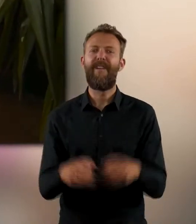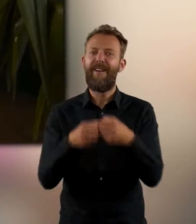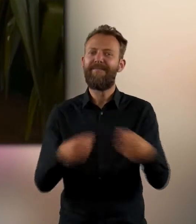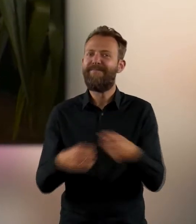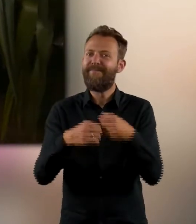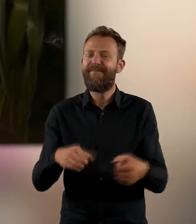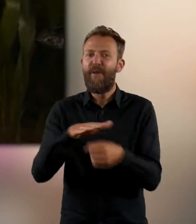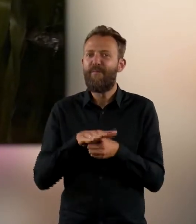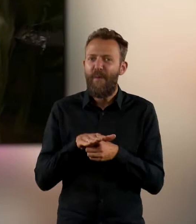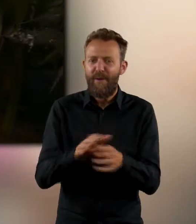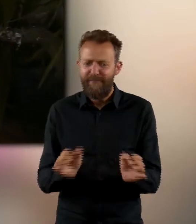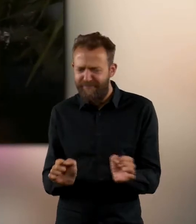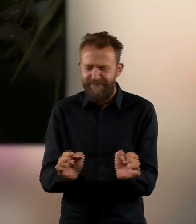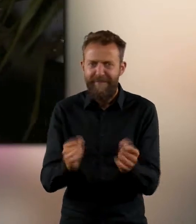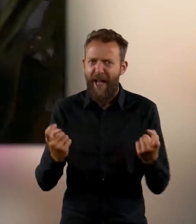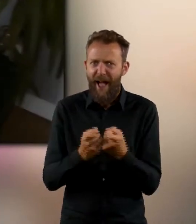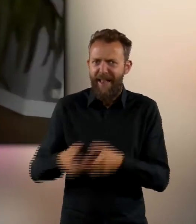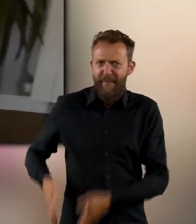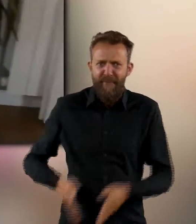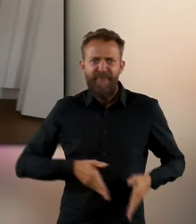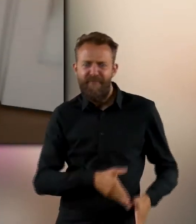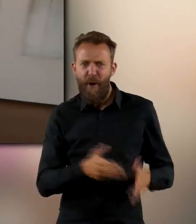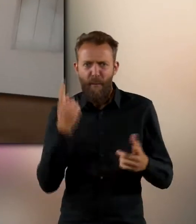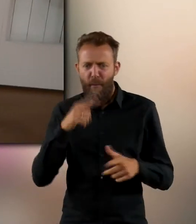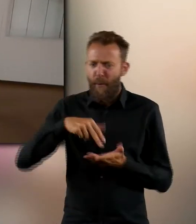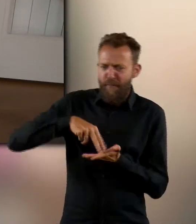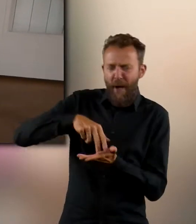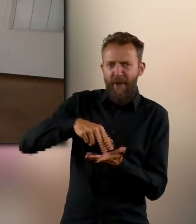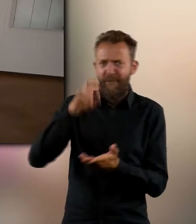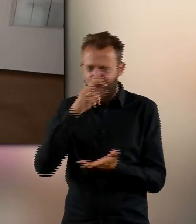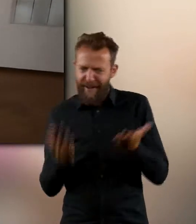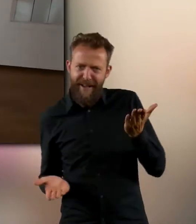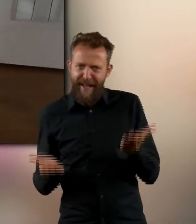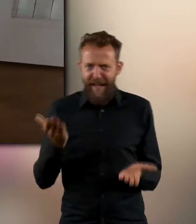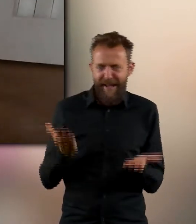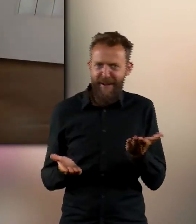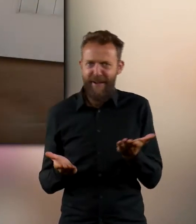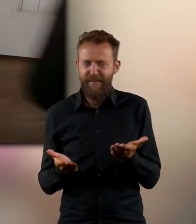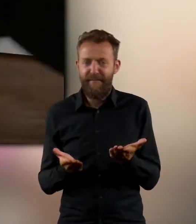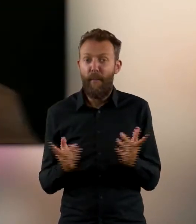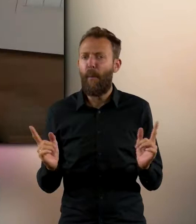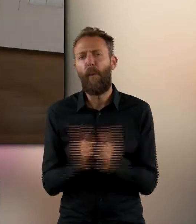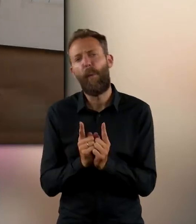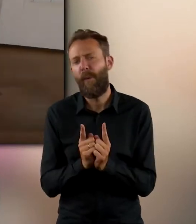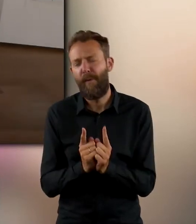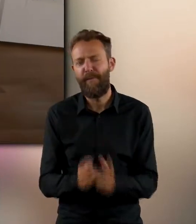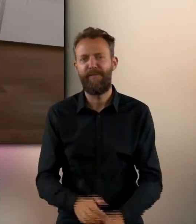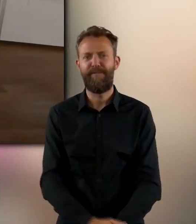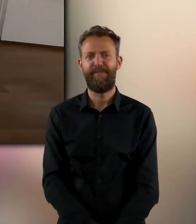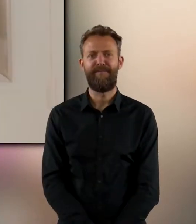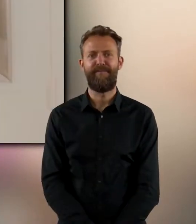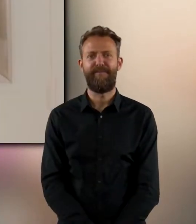En poussant un tabouret, il entraîne ses membres inférieurs à la marche et trouve son équilibre. Tu pars en balade ? Pendant quelques